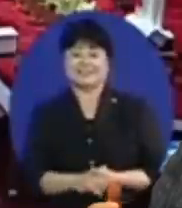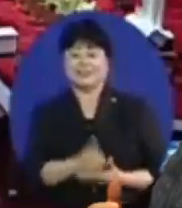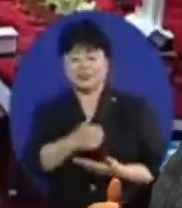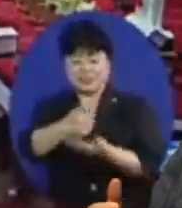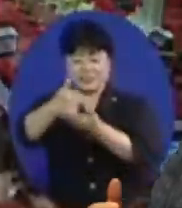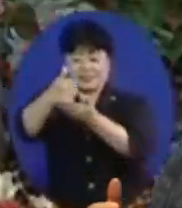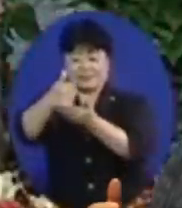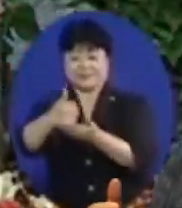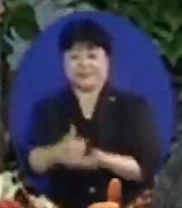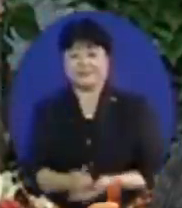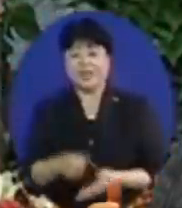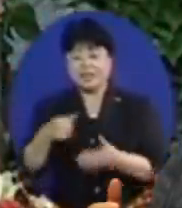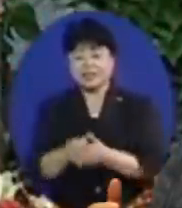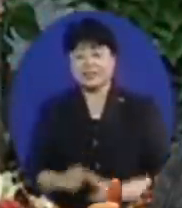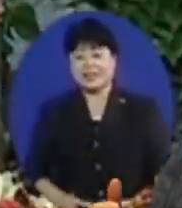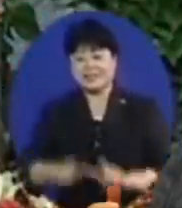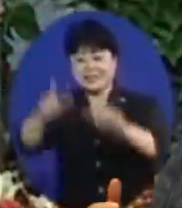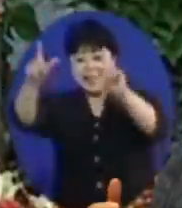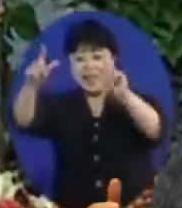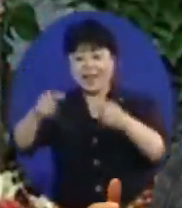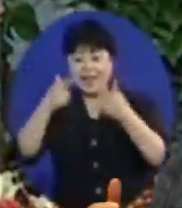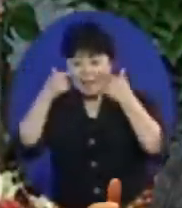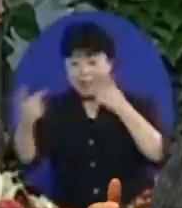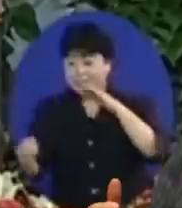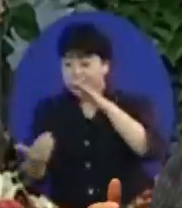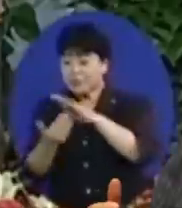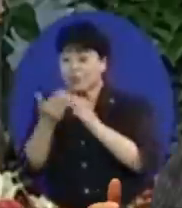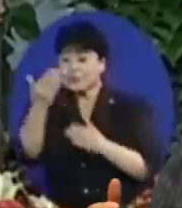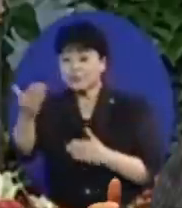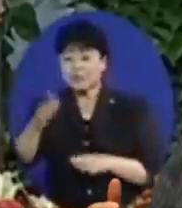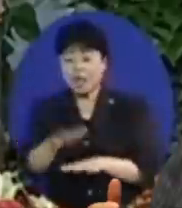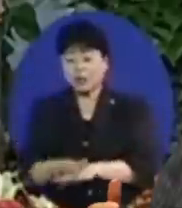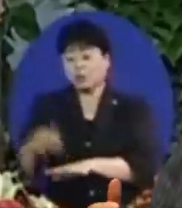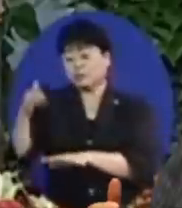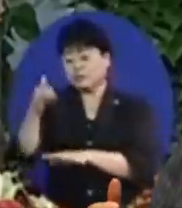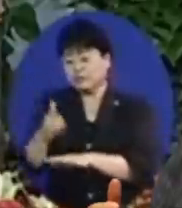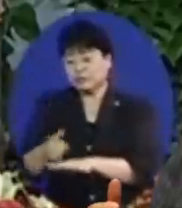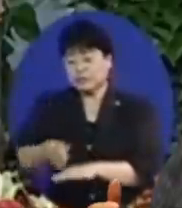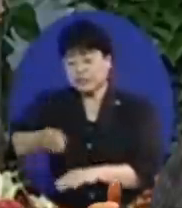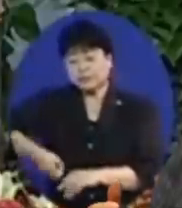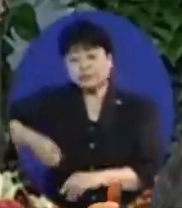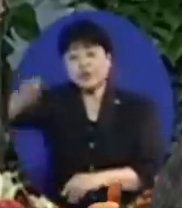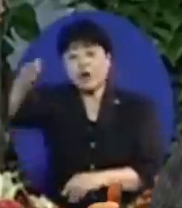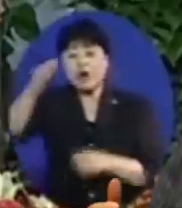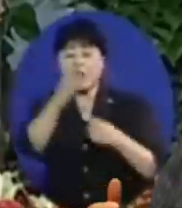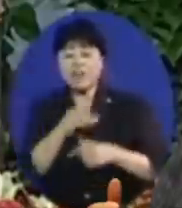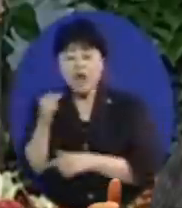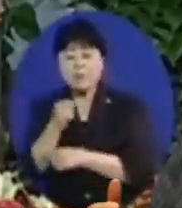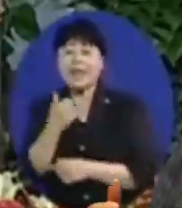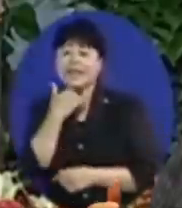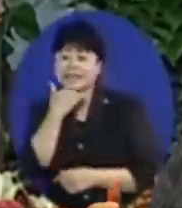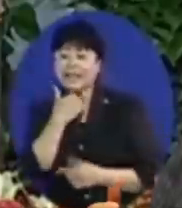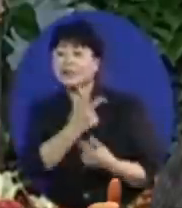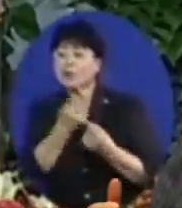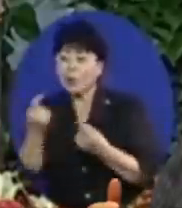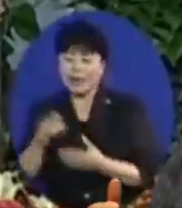주님은 당신이 정한 때에 반드시 이루어지고 마는 것입니다. 농부가 씨를 뿌리고 열매를 기다린 것 같은 것입니다.